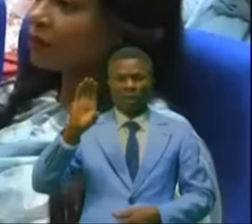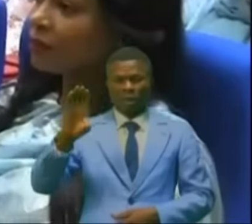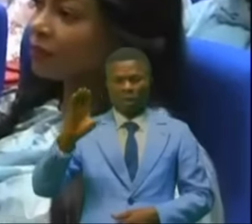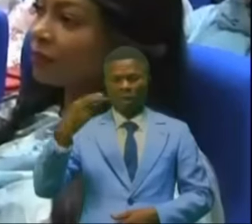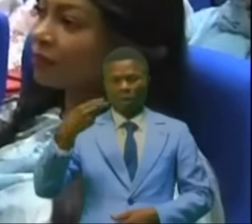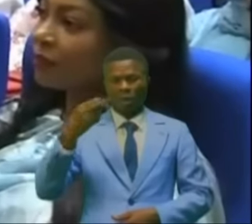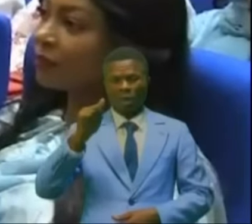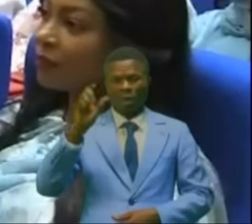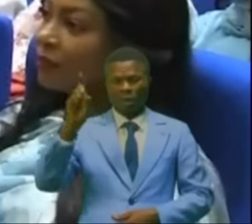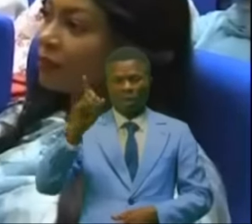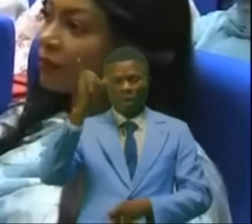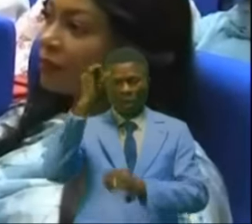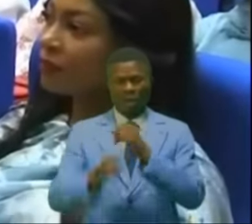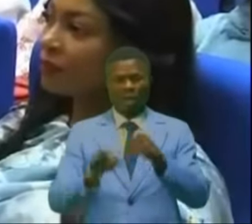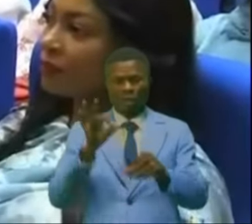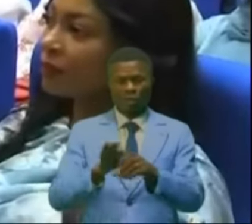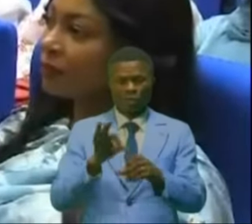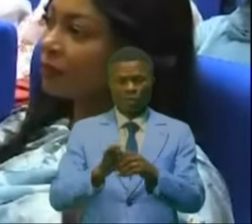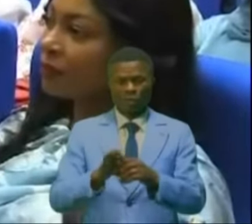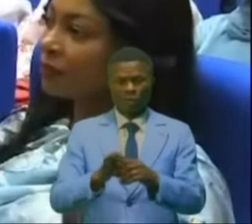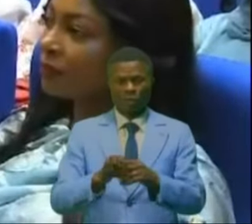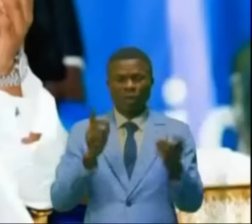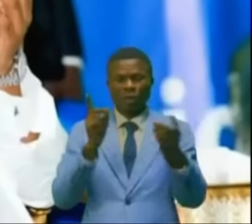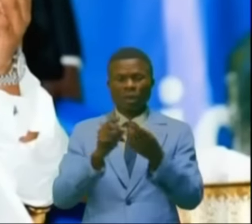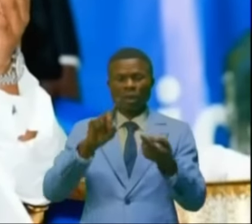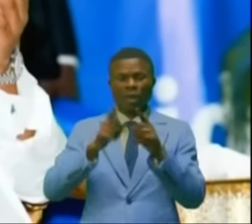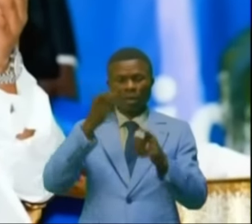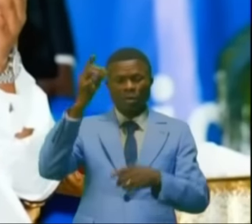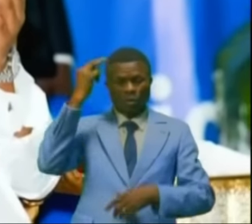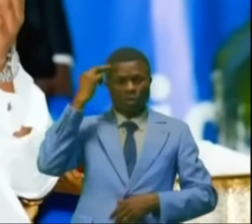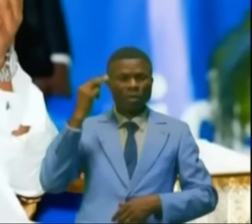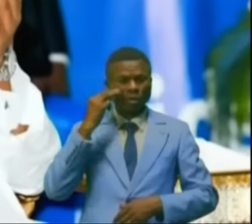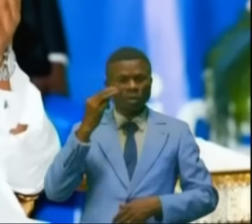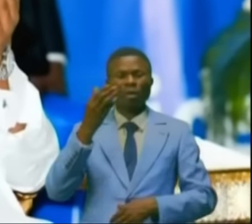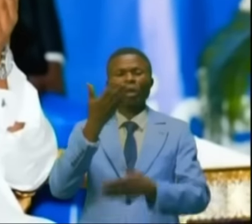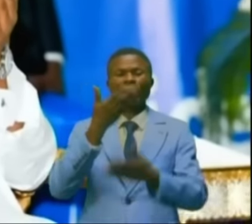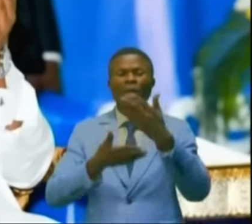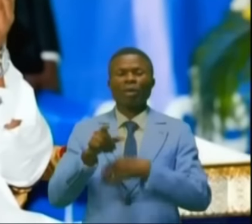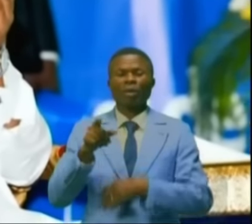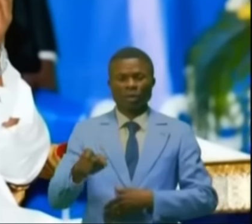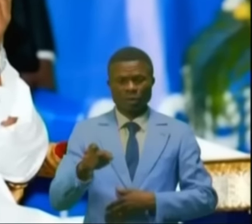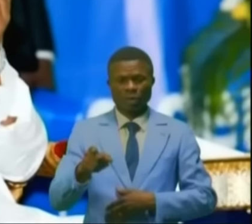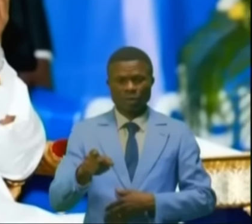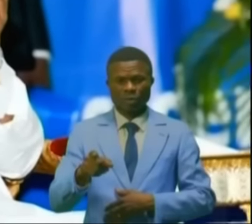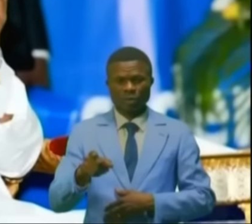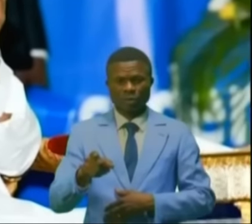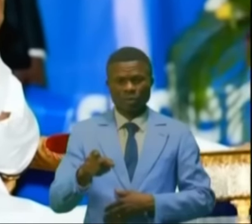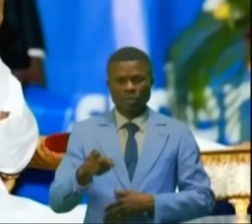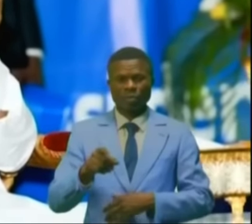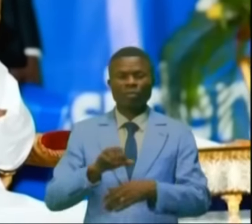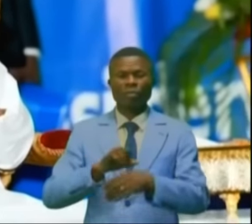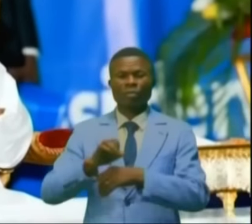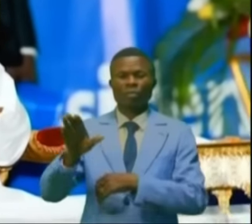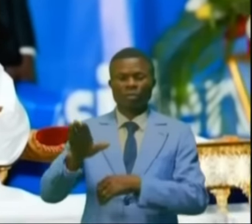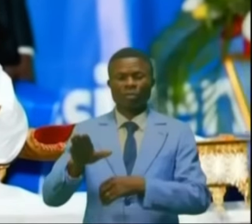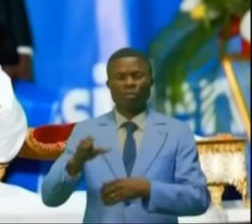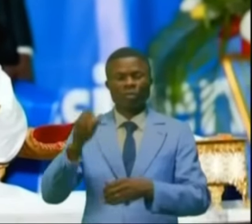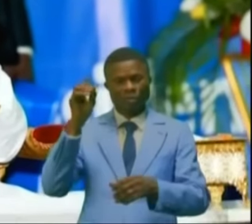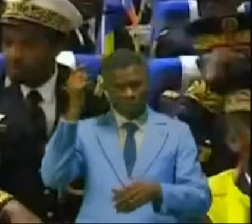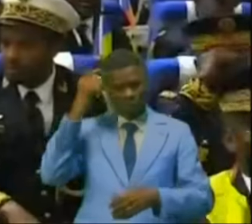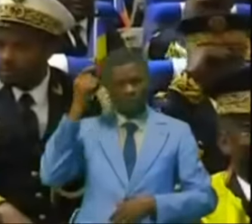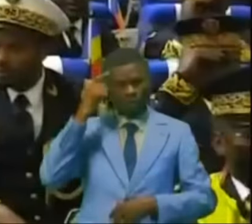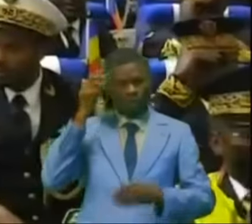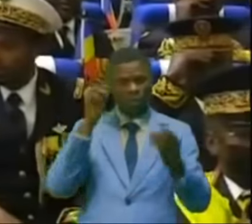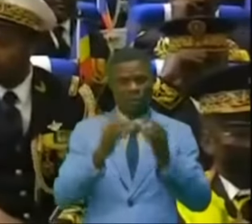l'élection présidentielle qu'il a mis face à son premier ministre, Success Masra, crédité des 18% de voix